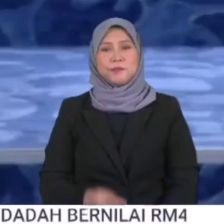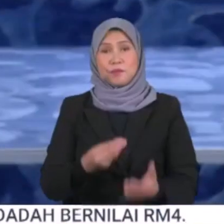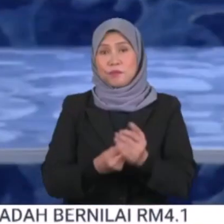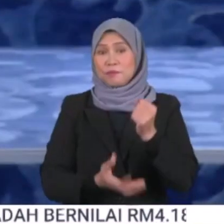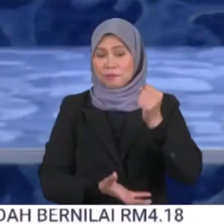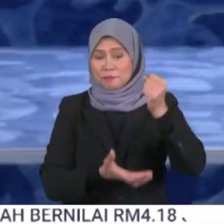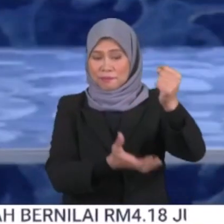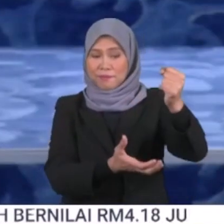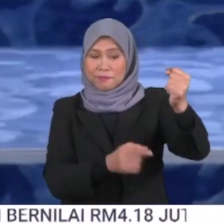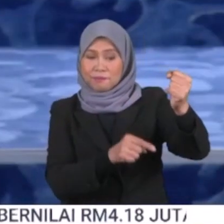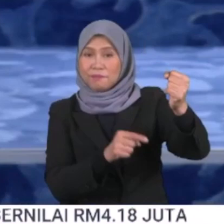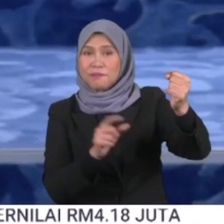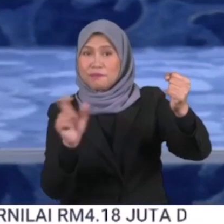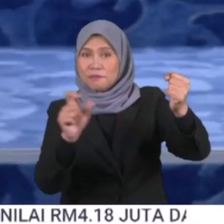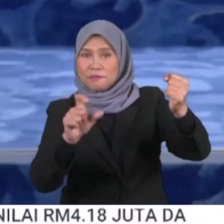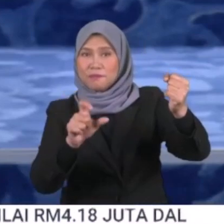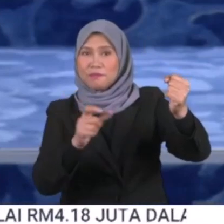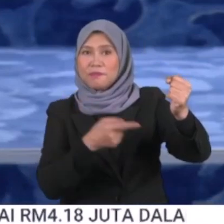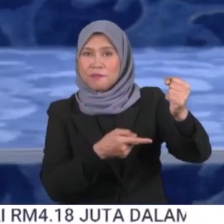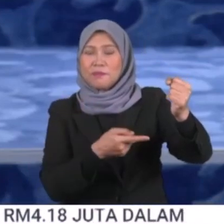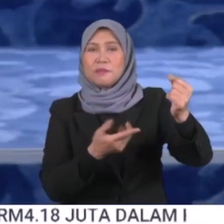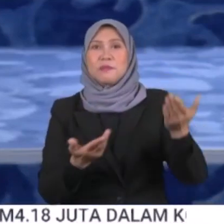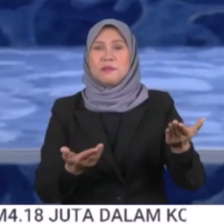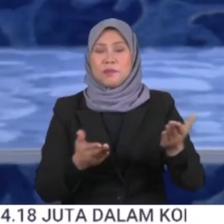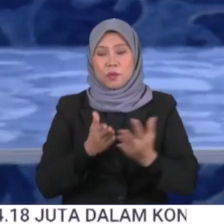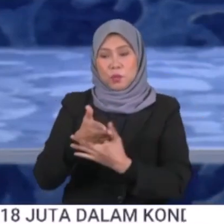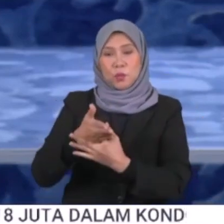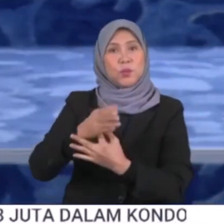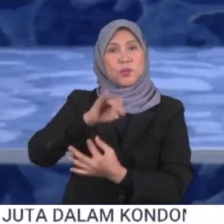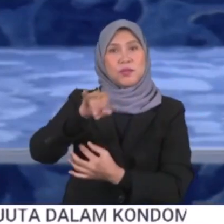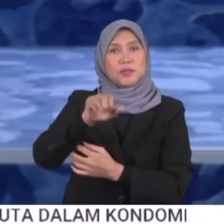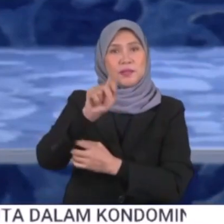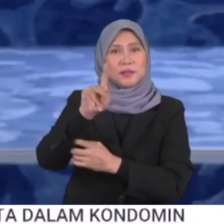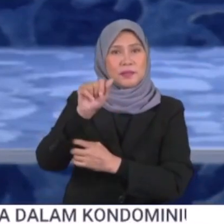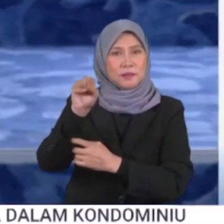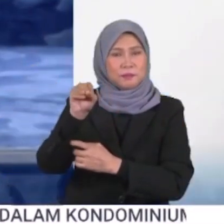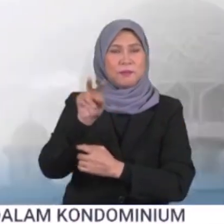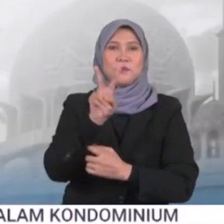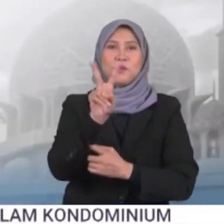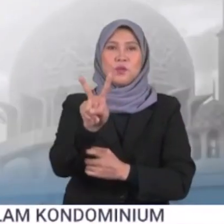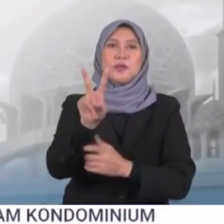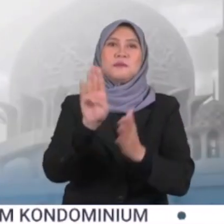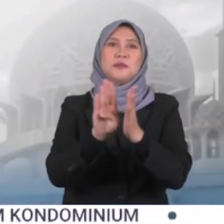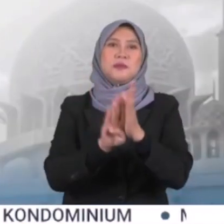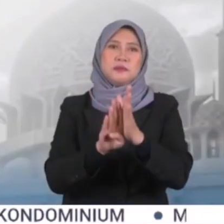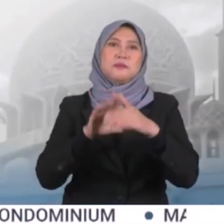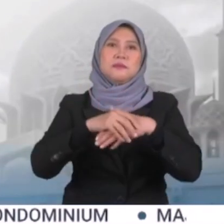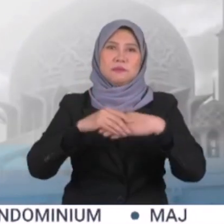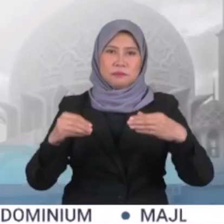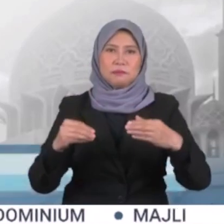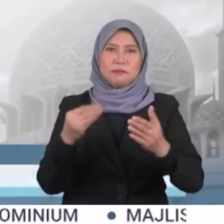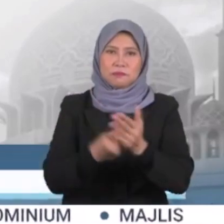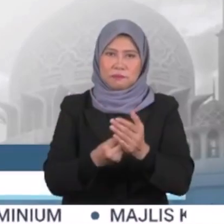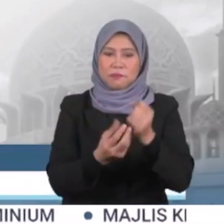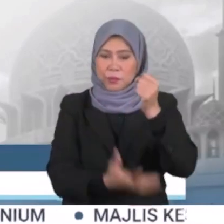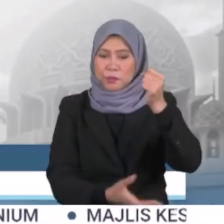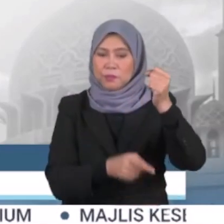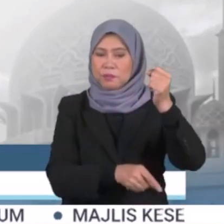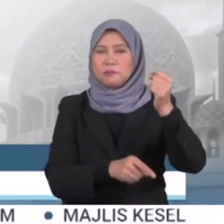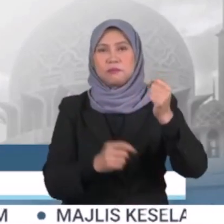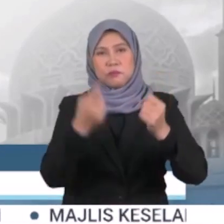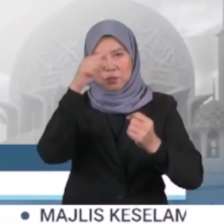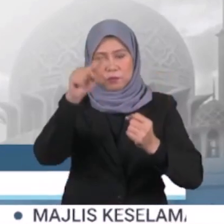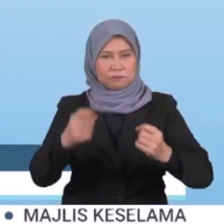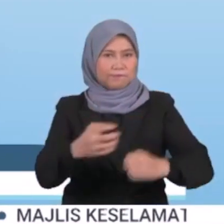Peruntukan halawai Islam khususnya melalui JAKIM berjumlah RM2 bilion. Ini untuk memperkasa